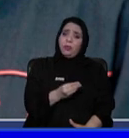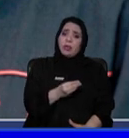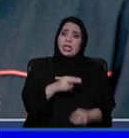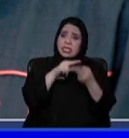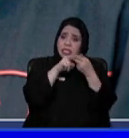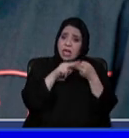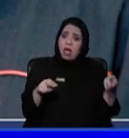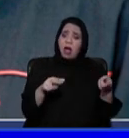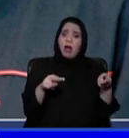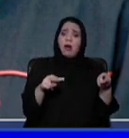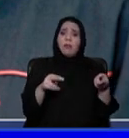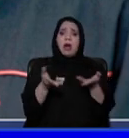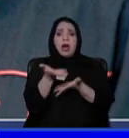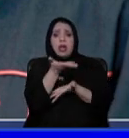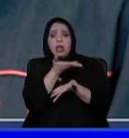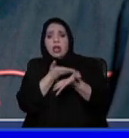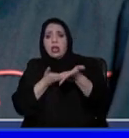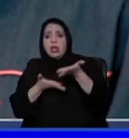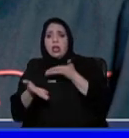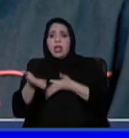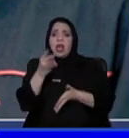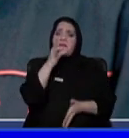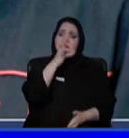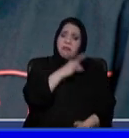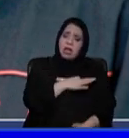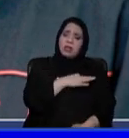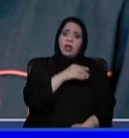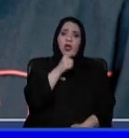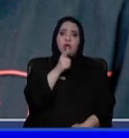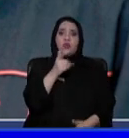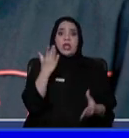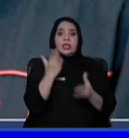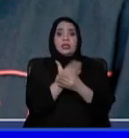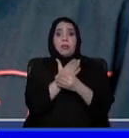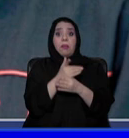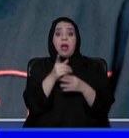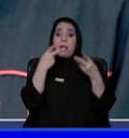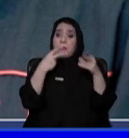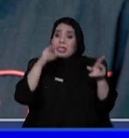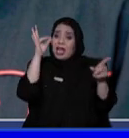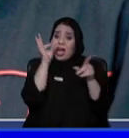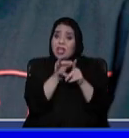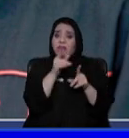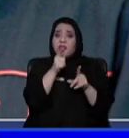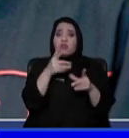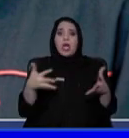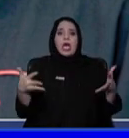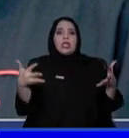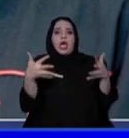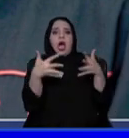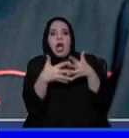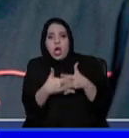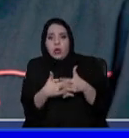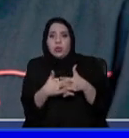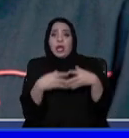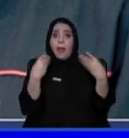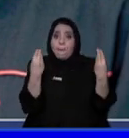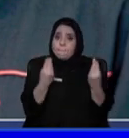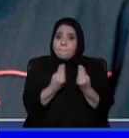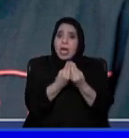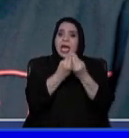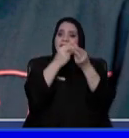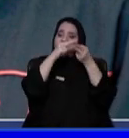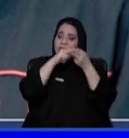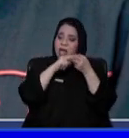للسلام والحوار البناء لنصل إلى الهدف، هدف التعايش معا في